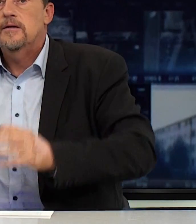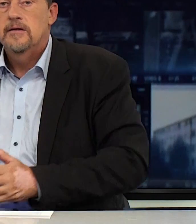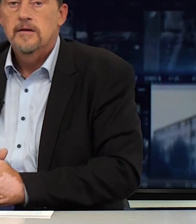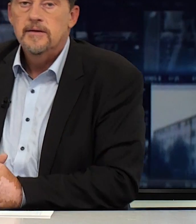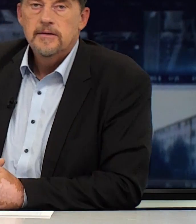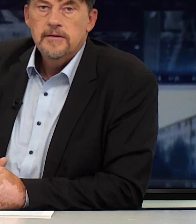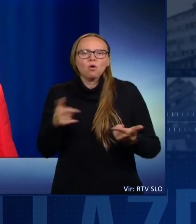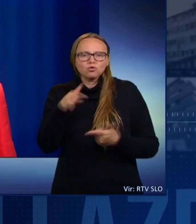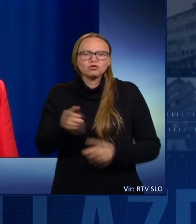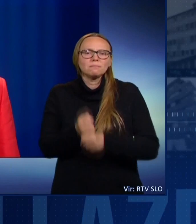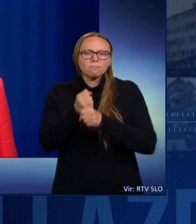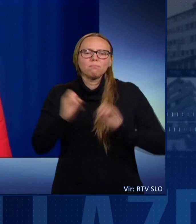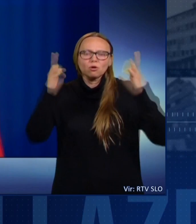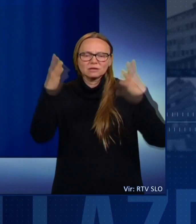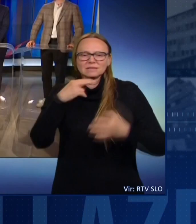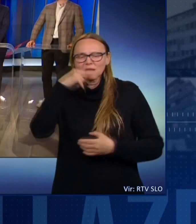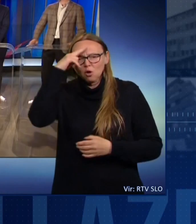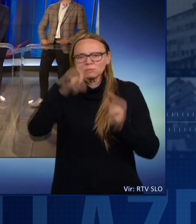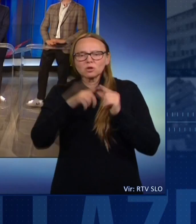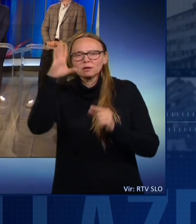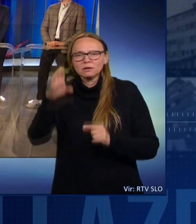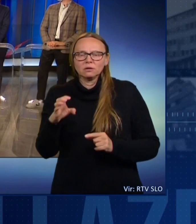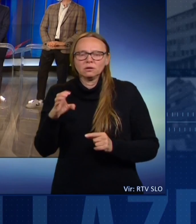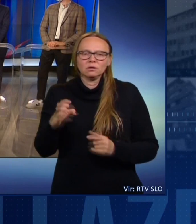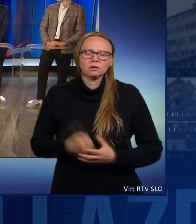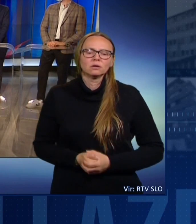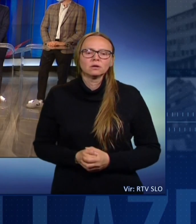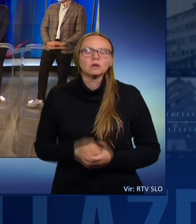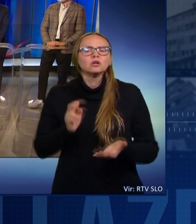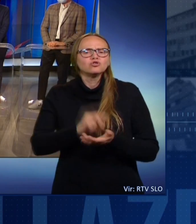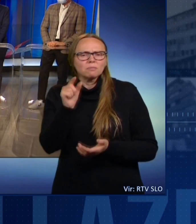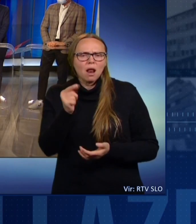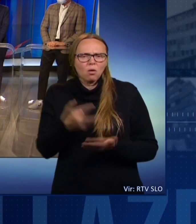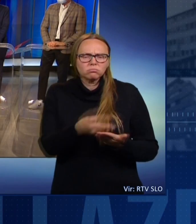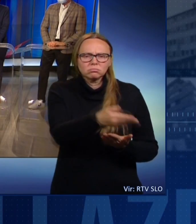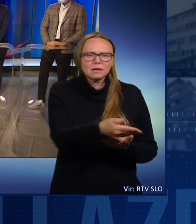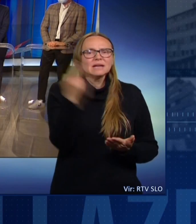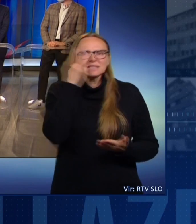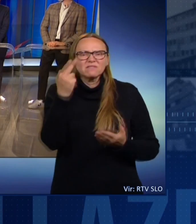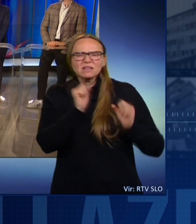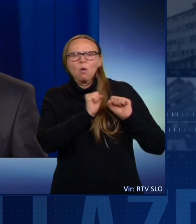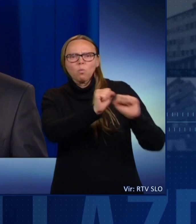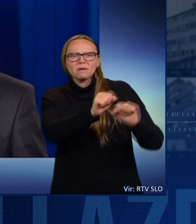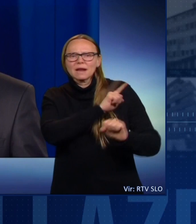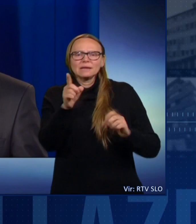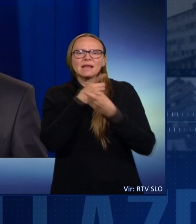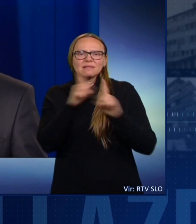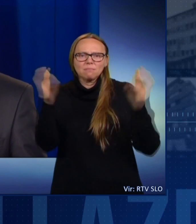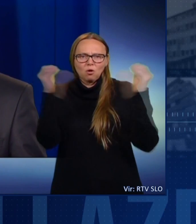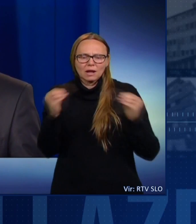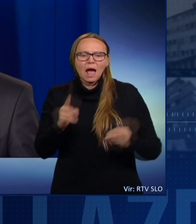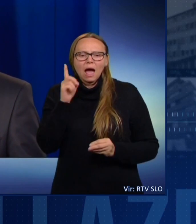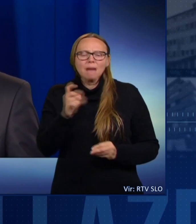naprej. Pirković, samo še majhna intervencija. Izvolite. Seveda so se upirali nedemokratičnemu sistemu,